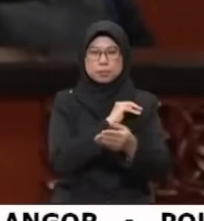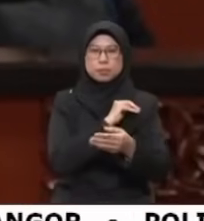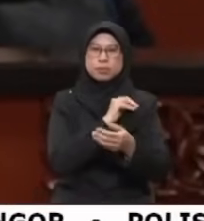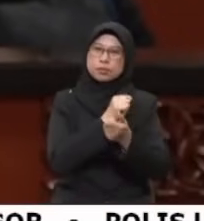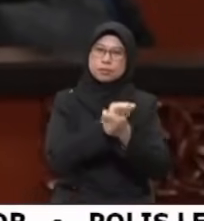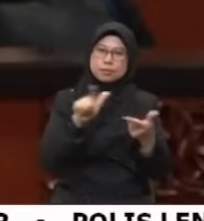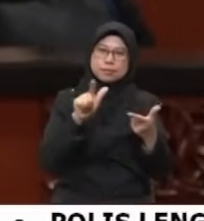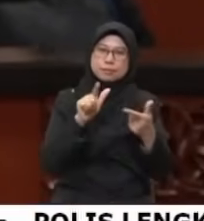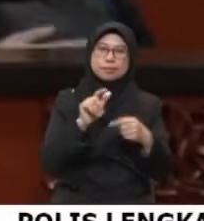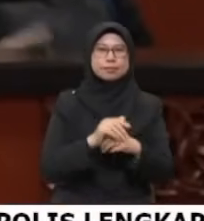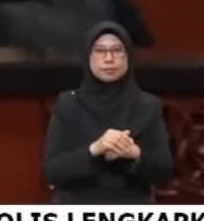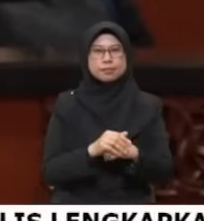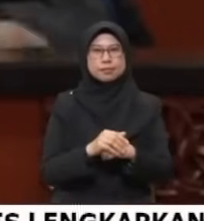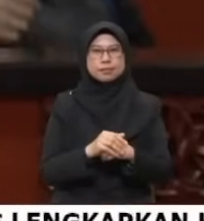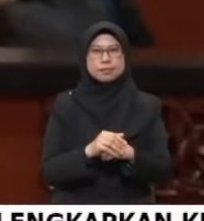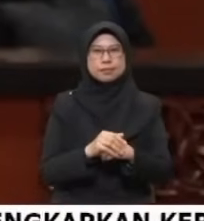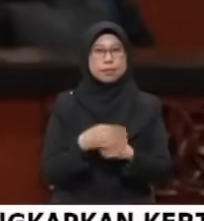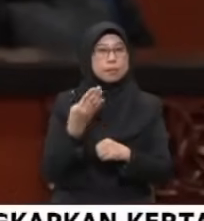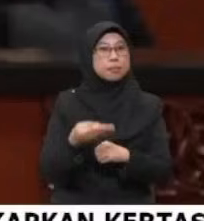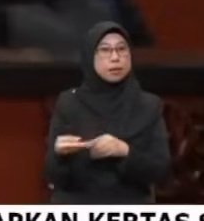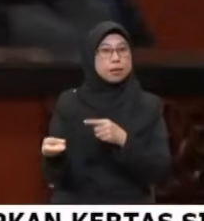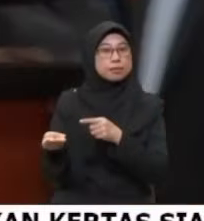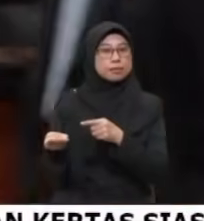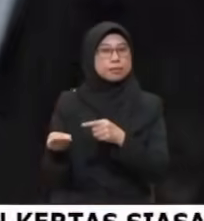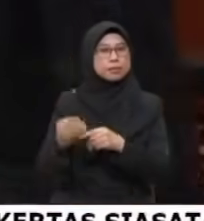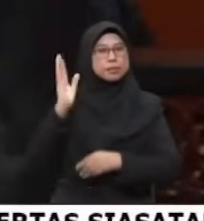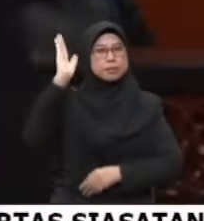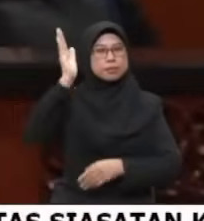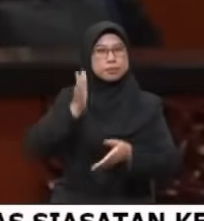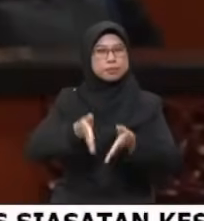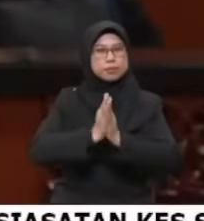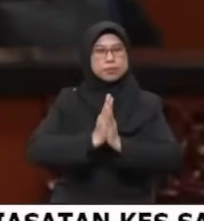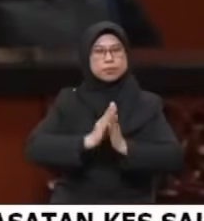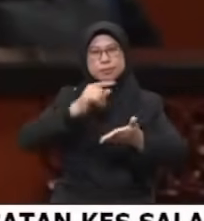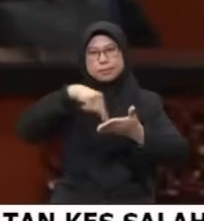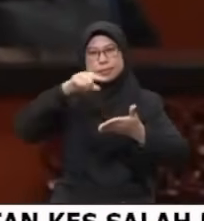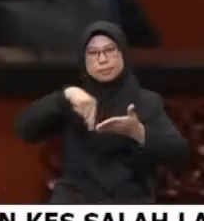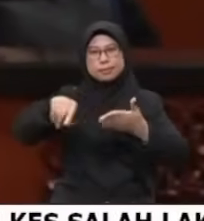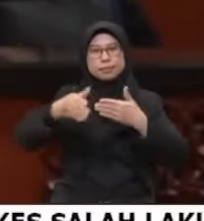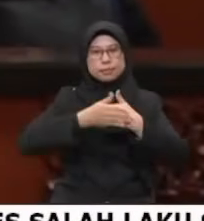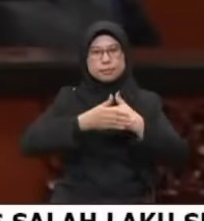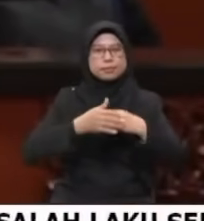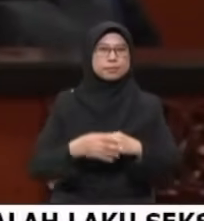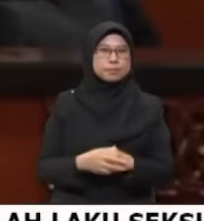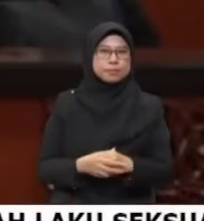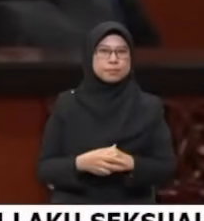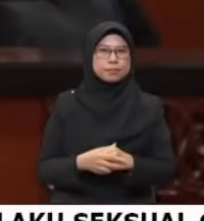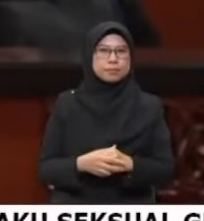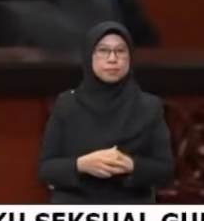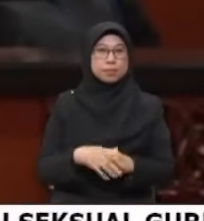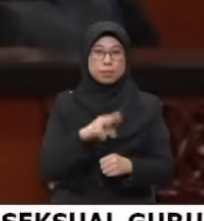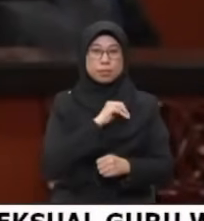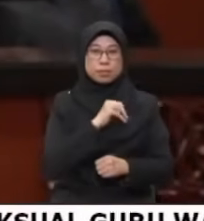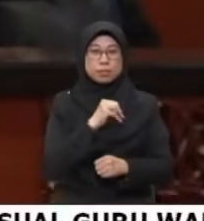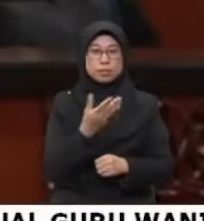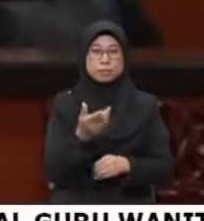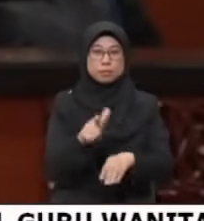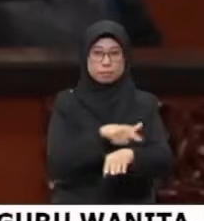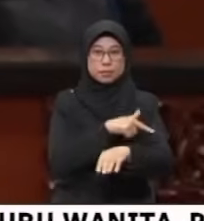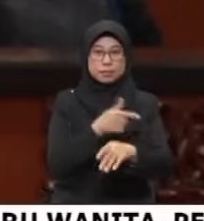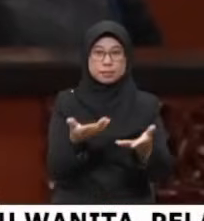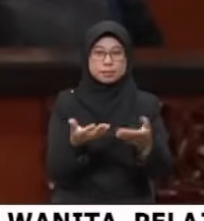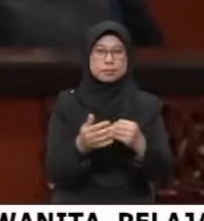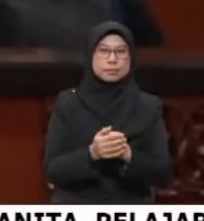jadi susulan itu kemudian telah membentangkanlah permohonan semakan semula sked baru ters menteri menteri panjang lagi ini saya tekan